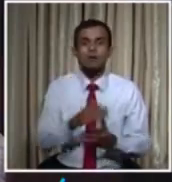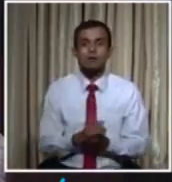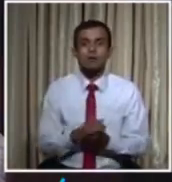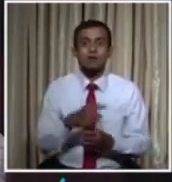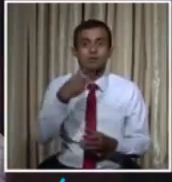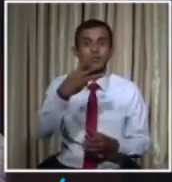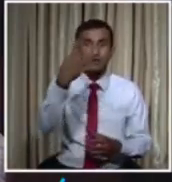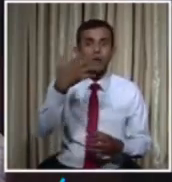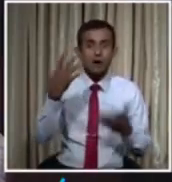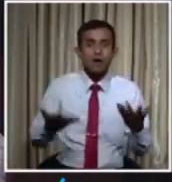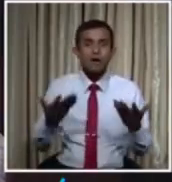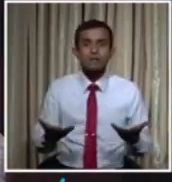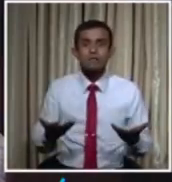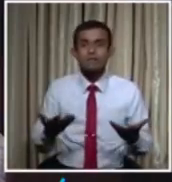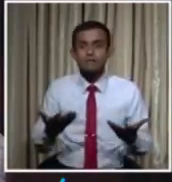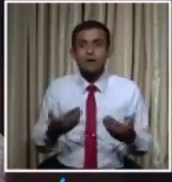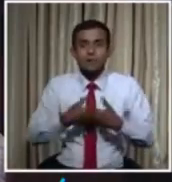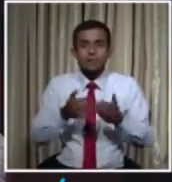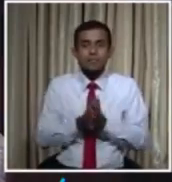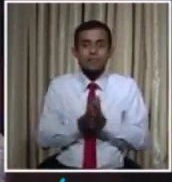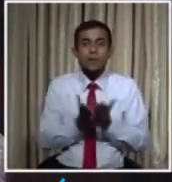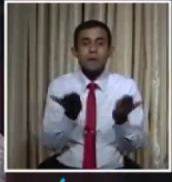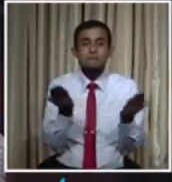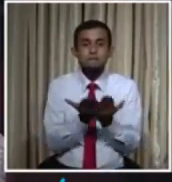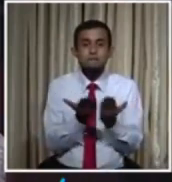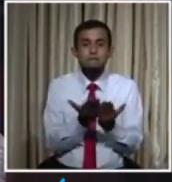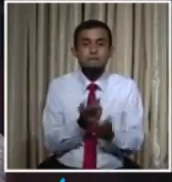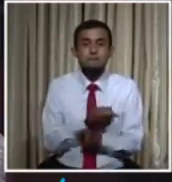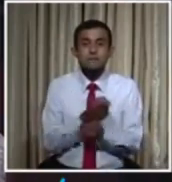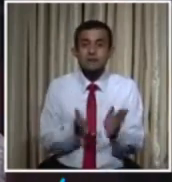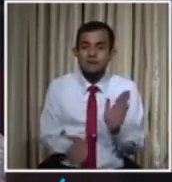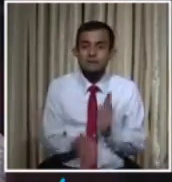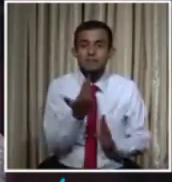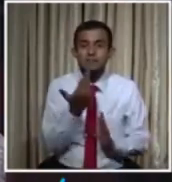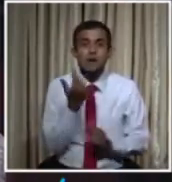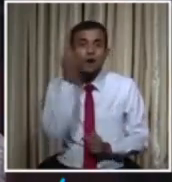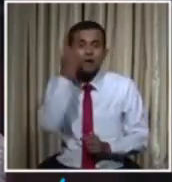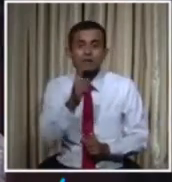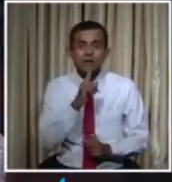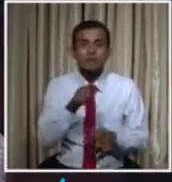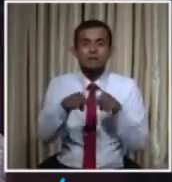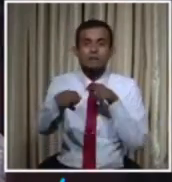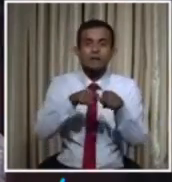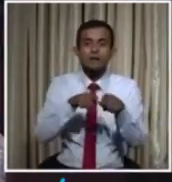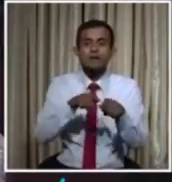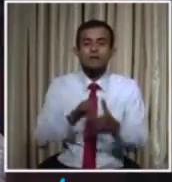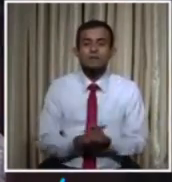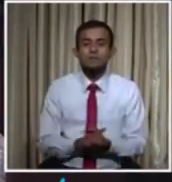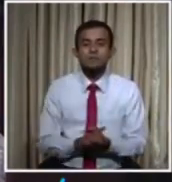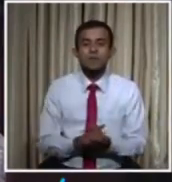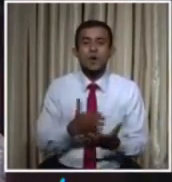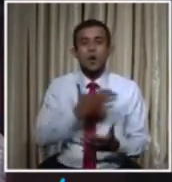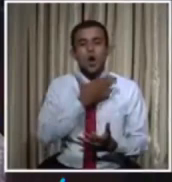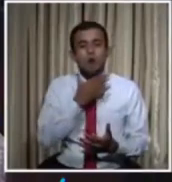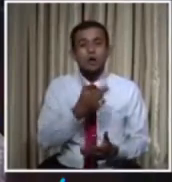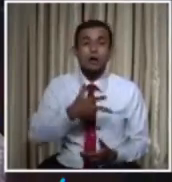3-4 තියලා අර තමන්ගේ ටියුෂන් පන්තිය ක්‍රියාත්මක කරනකොට අදහස් ඉදිරිපත් කරා වගේ බොරු